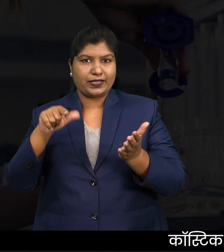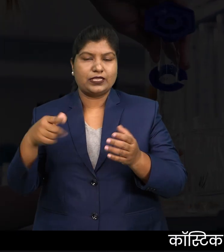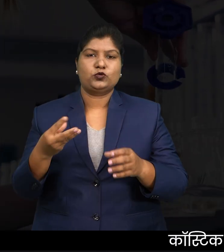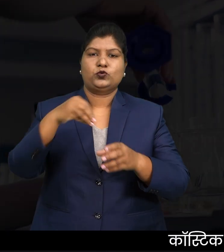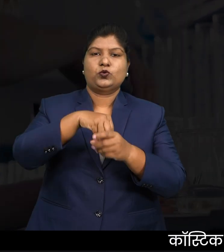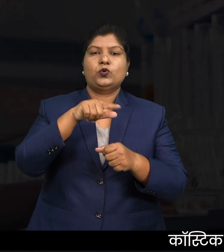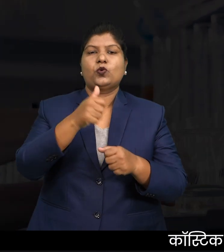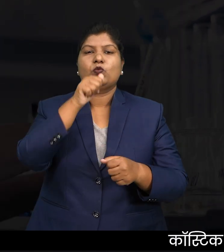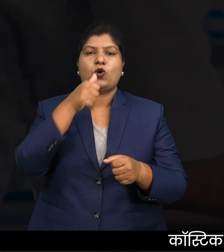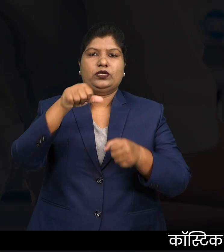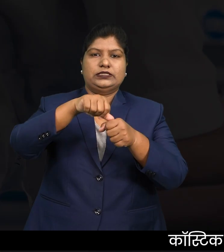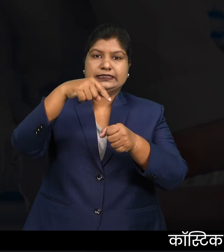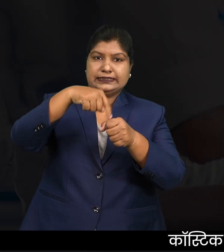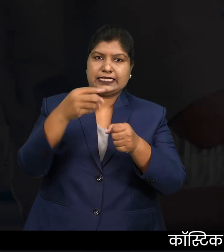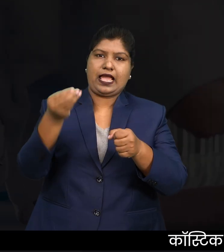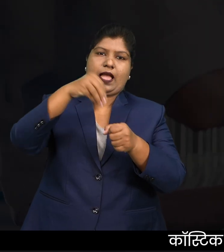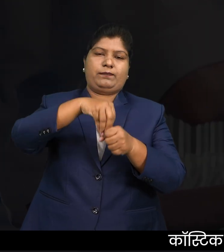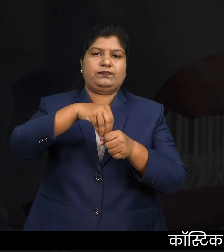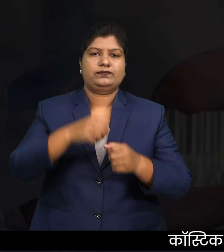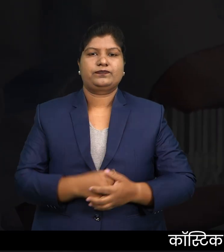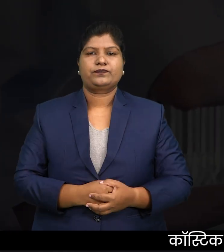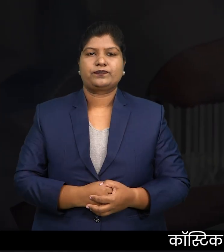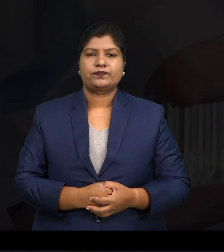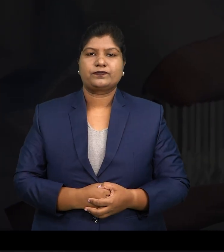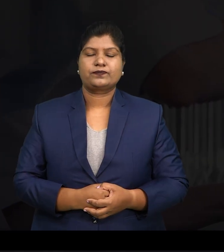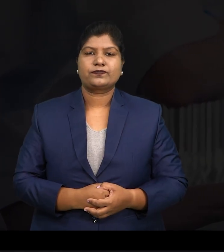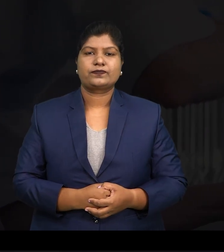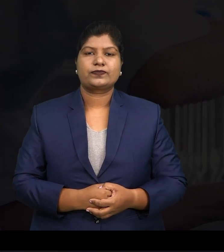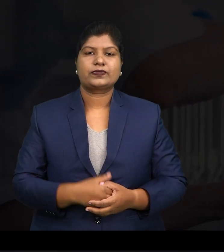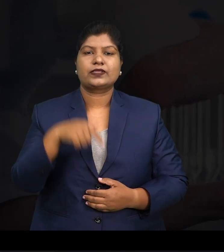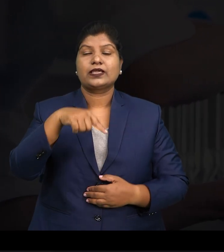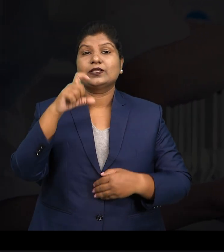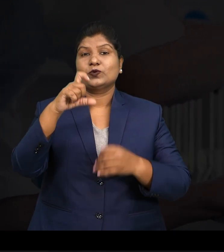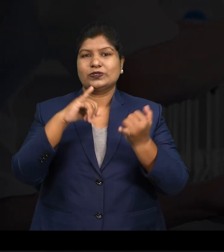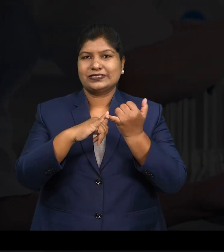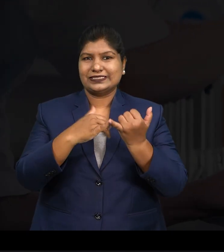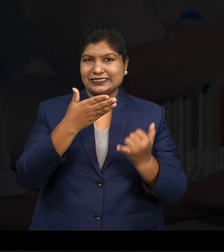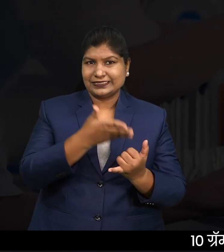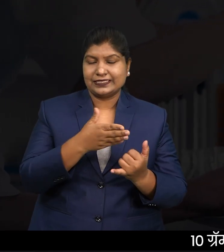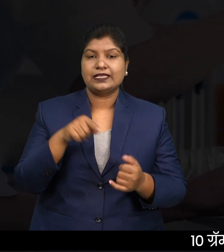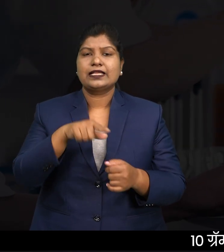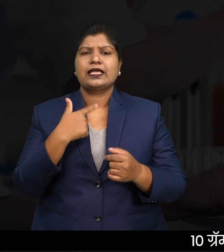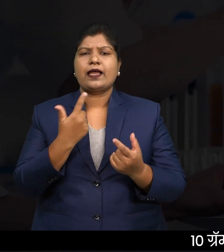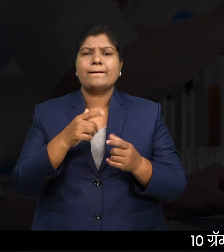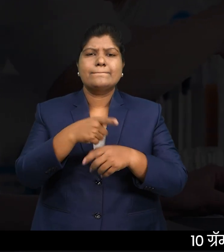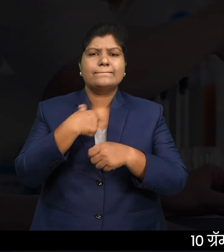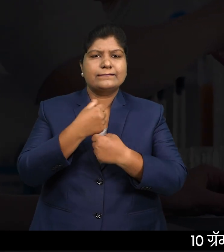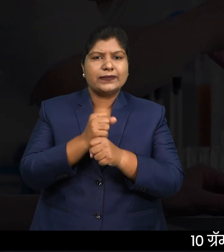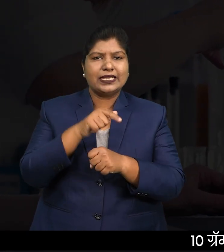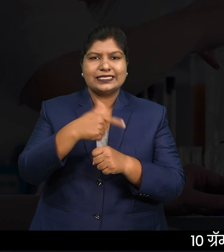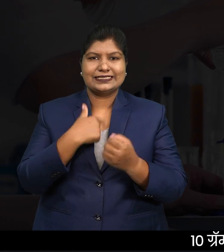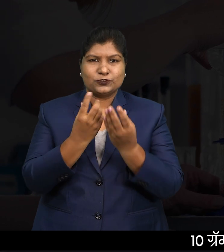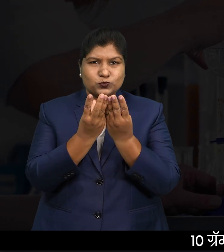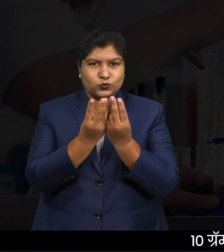तयार करता येते. 100 मिली पाण्यात 10 ग्रॅम